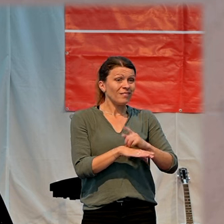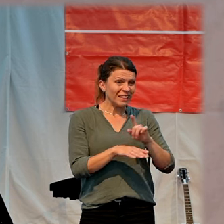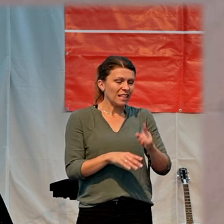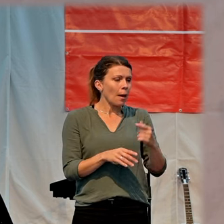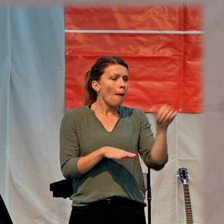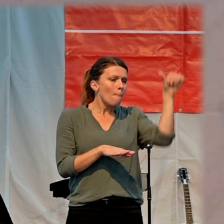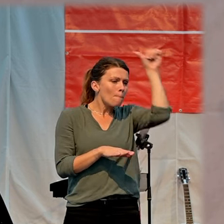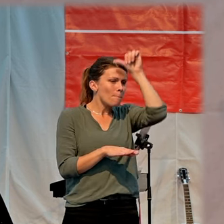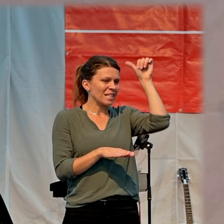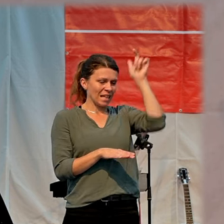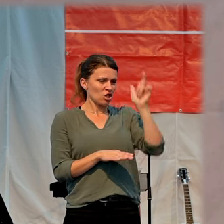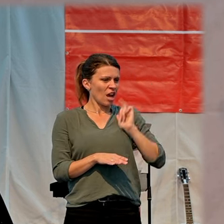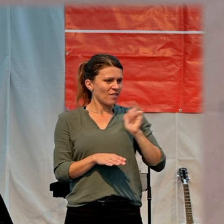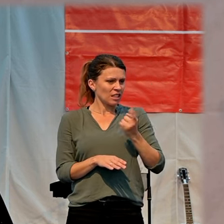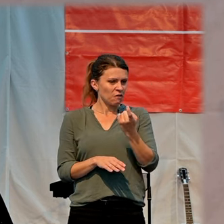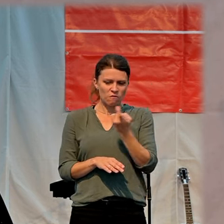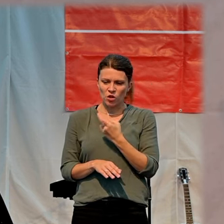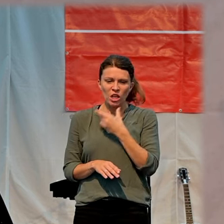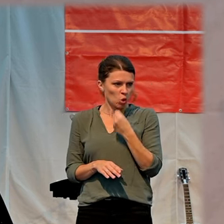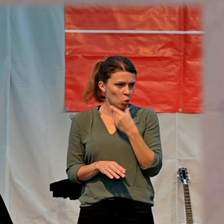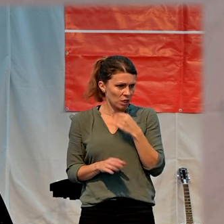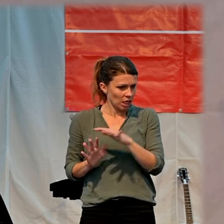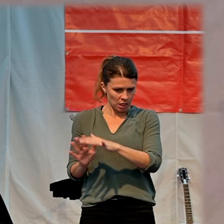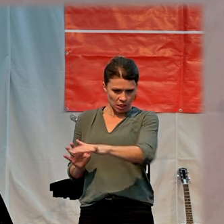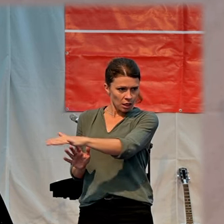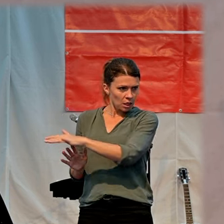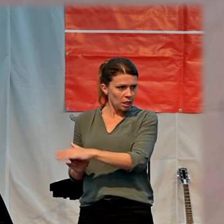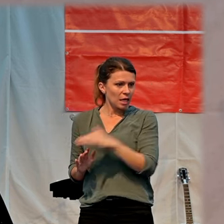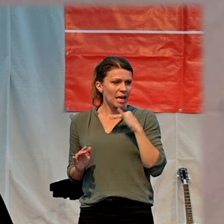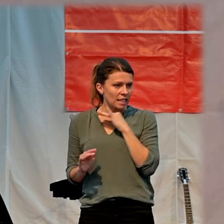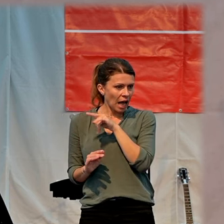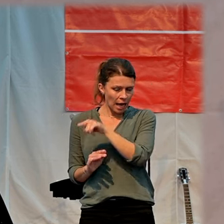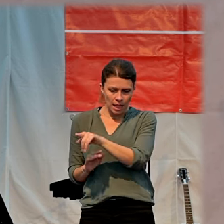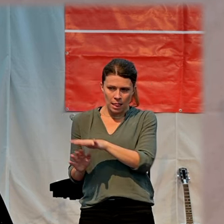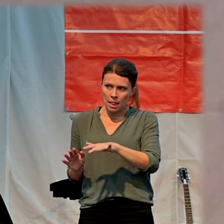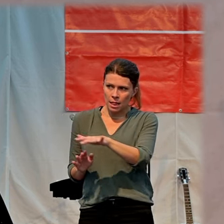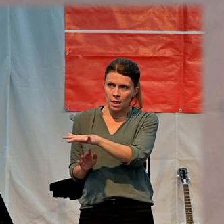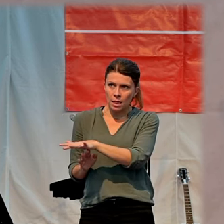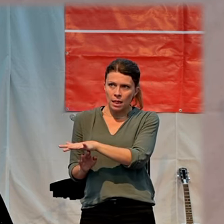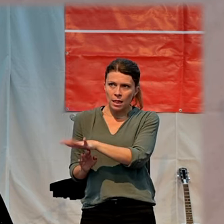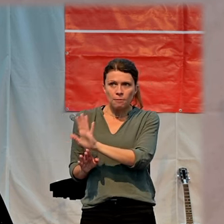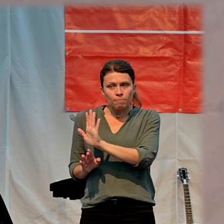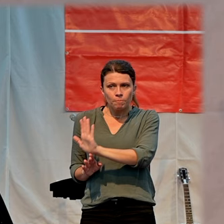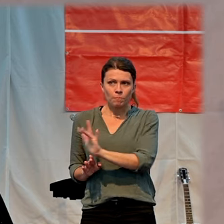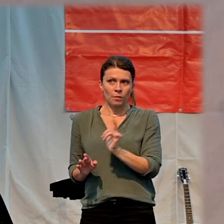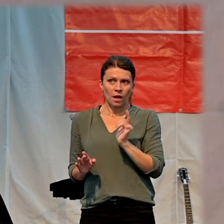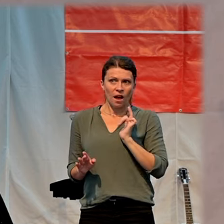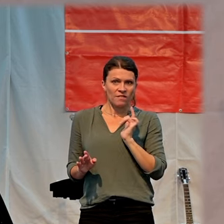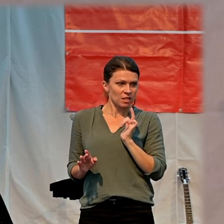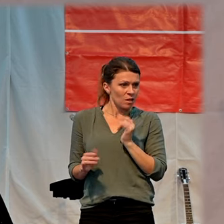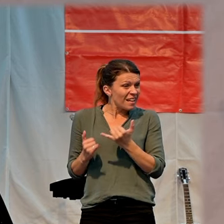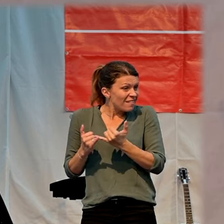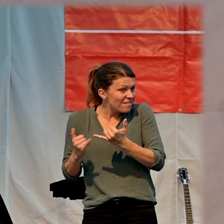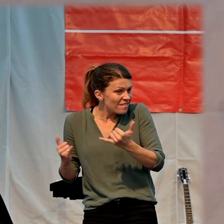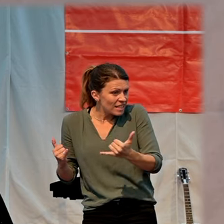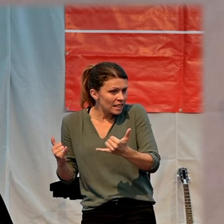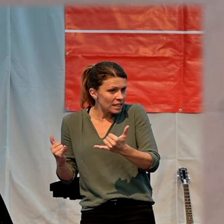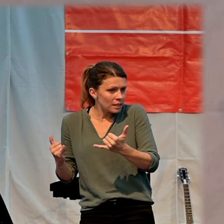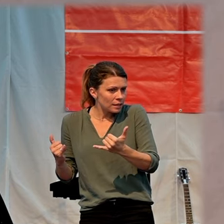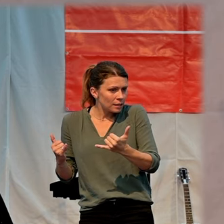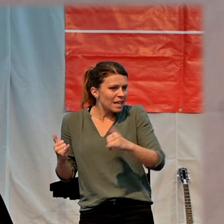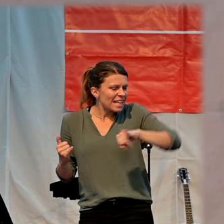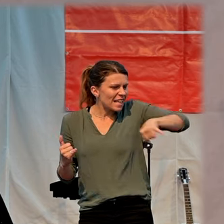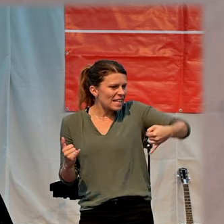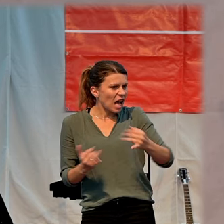Erwartungen unserer Judenfreunde, also der Freunde im Judentum, wie sollen sie denn die Jesaja-Texte